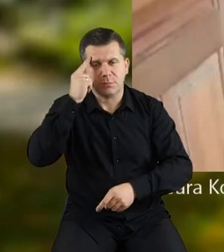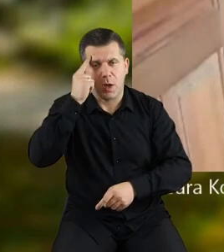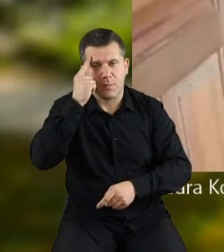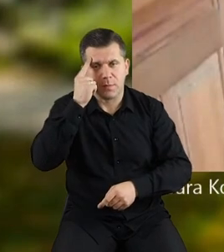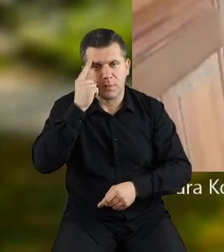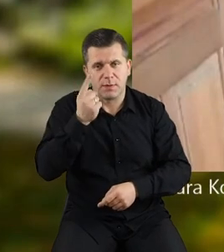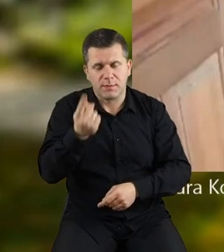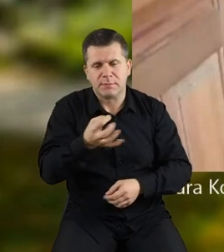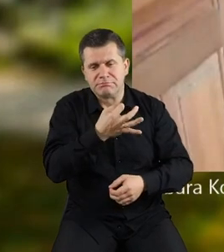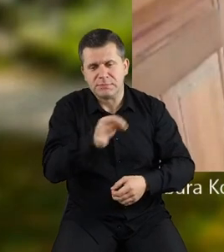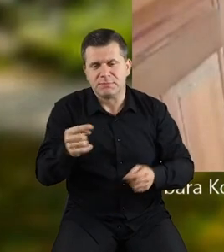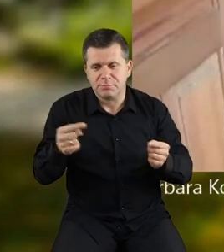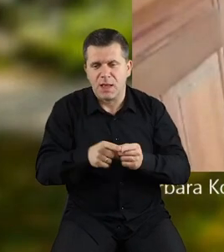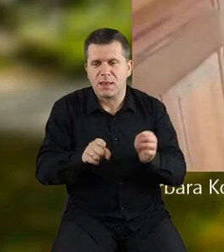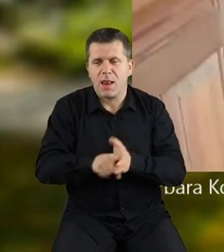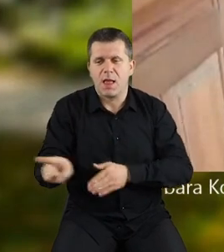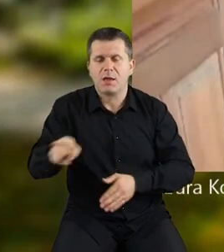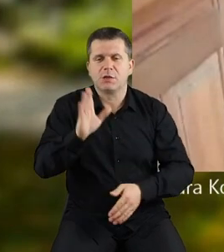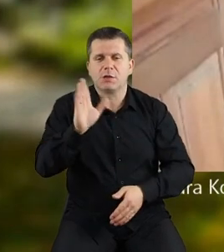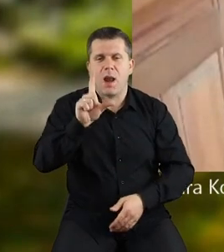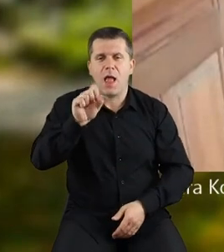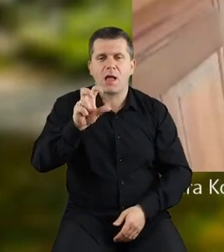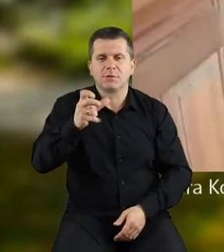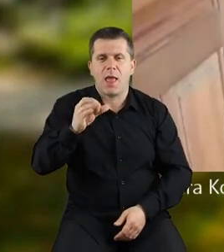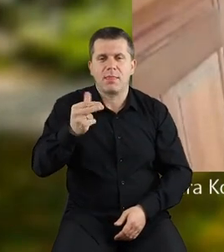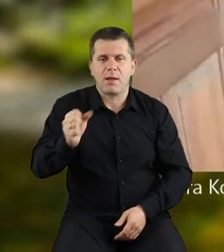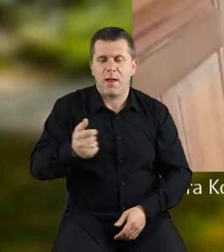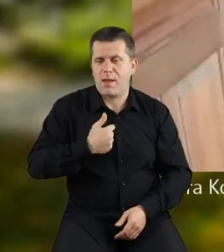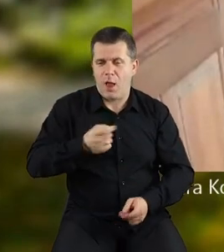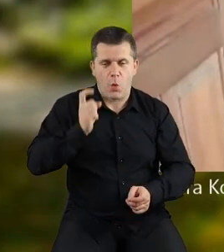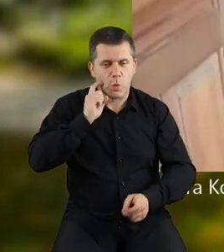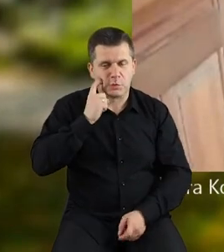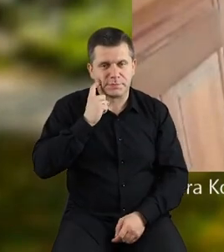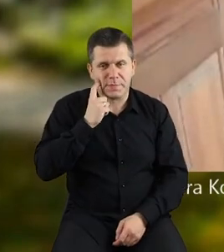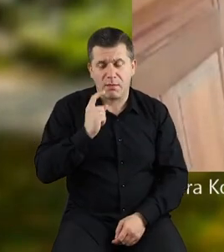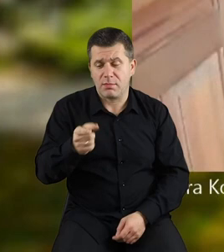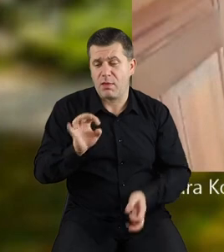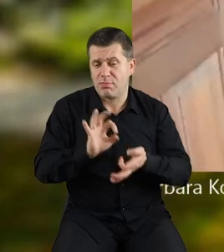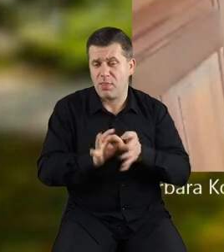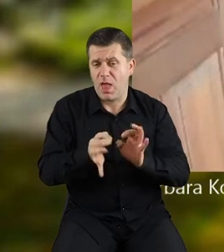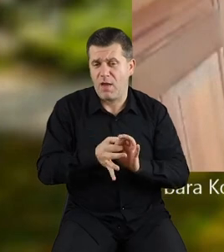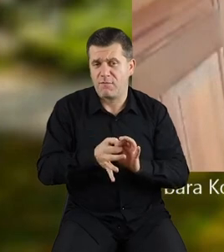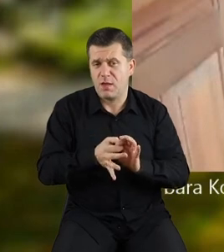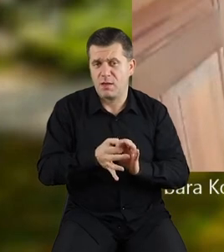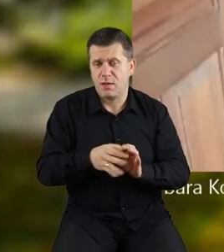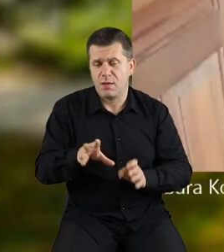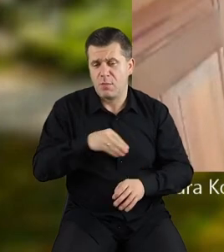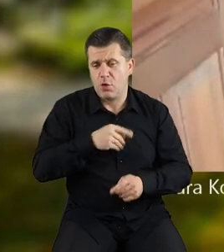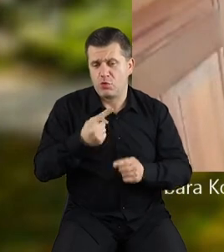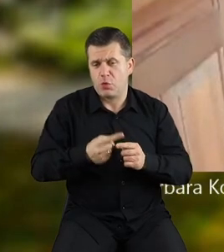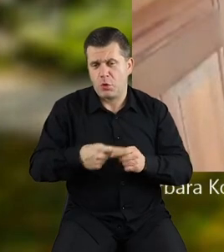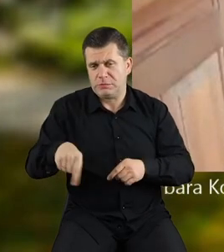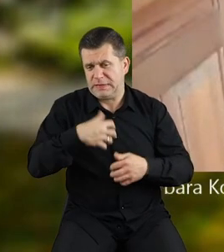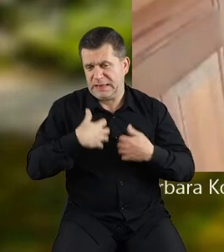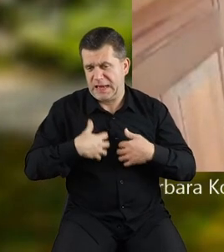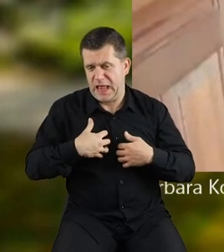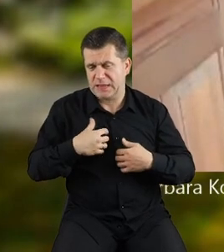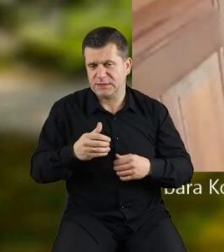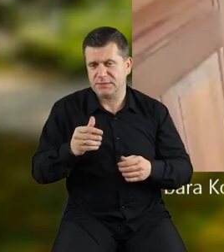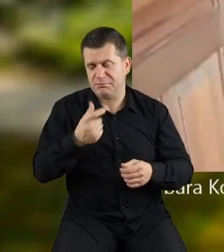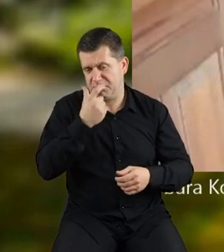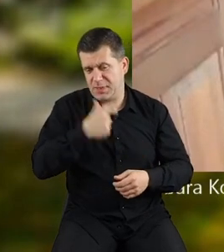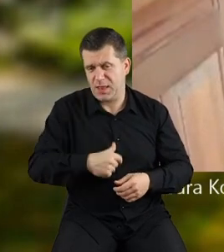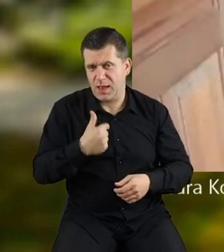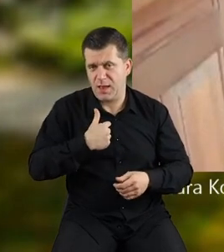jest typowy dla szlachcianki. Ja się uśmiecham, bo to rzeczywiście nawet może nieco drażnić,